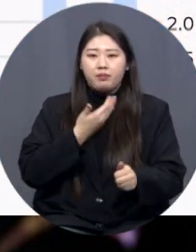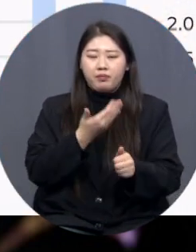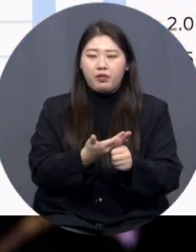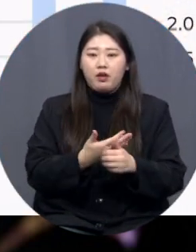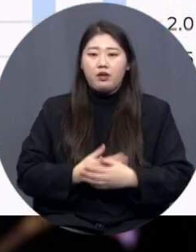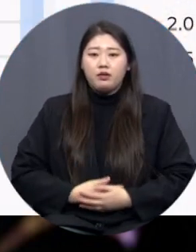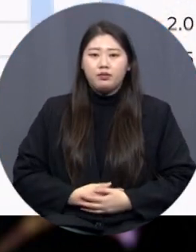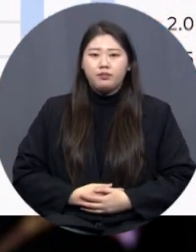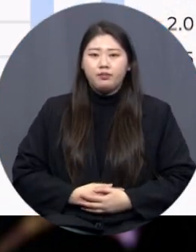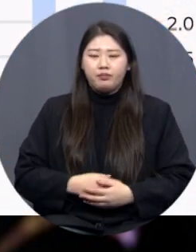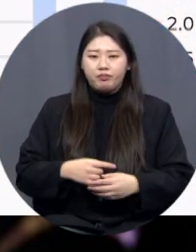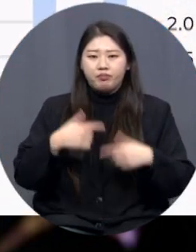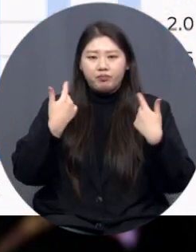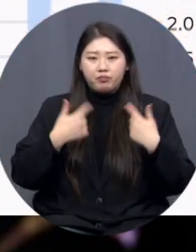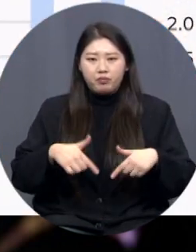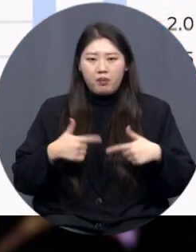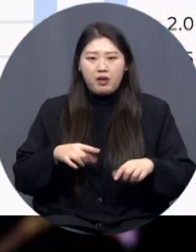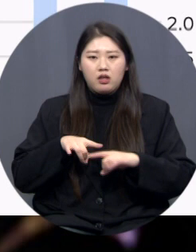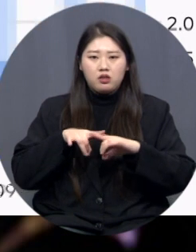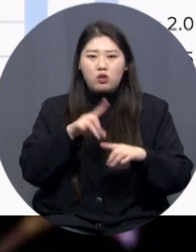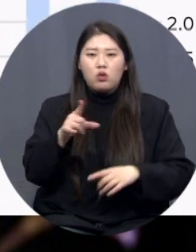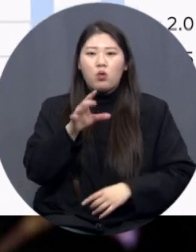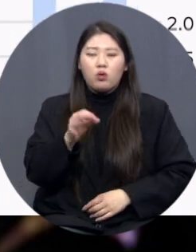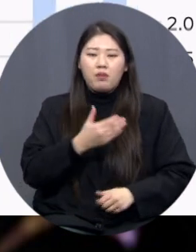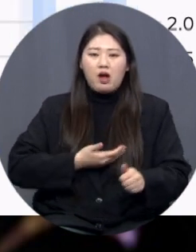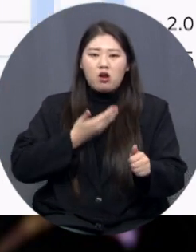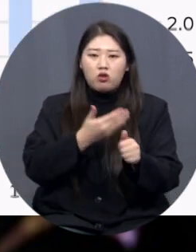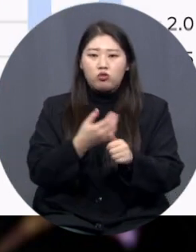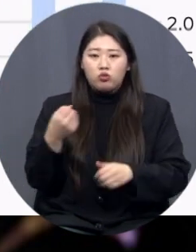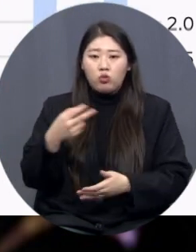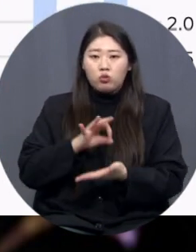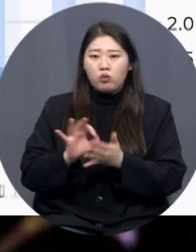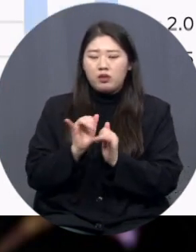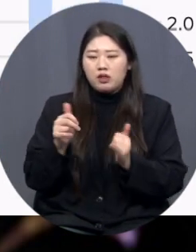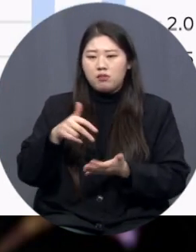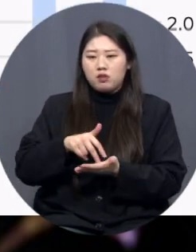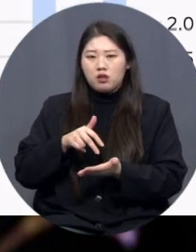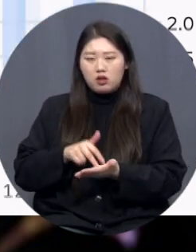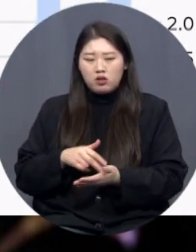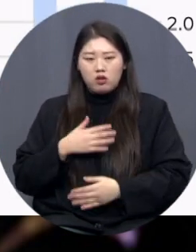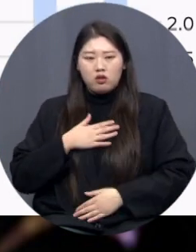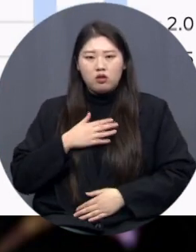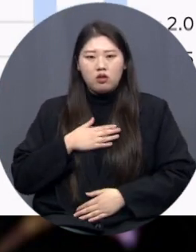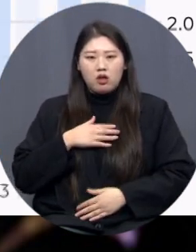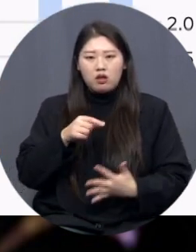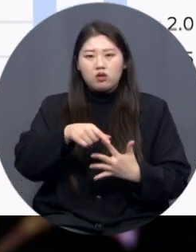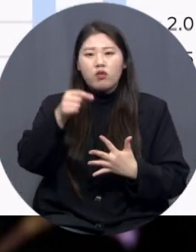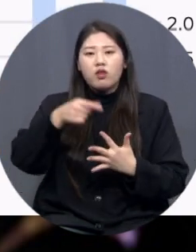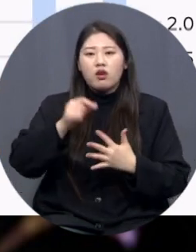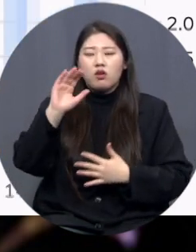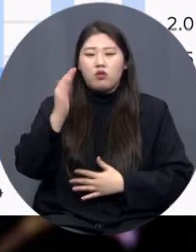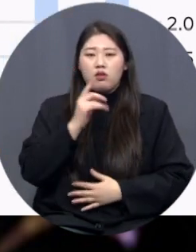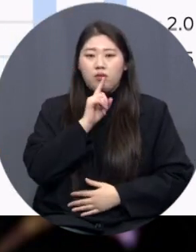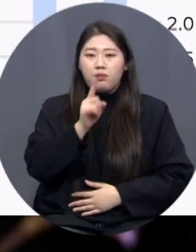매일 시간대별 전기 요금을 미리 알려주고 소비자들이 언제 전기를 쓸지 선택하게